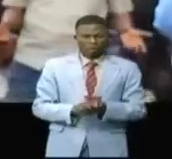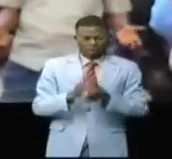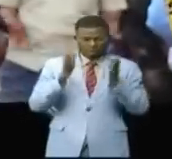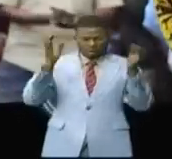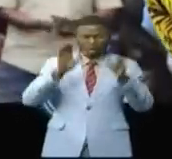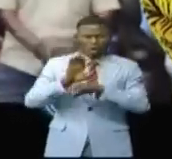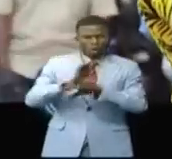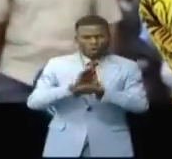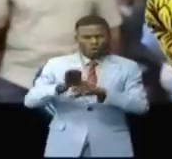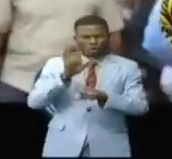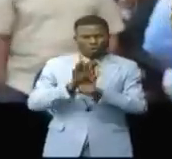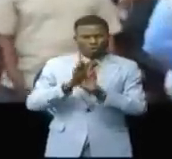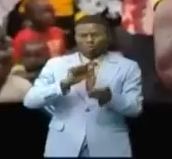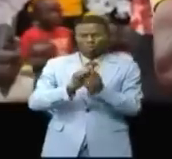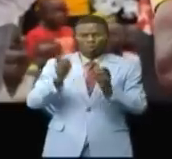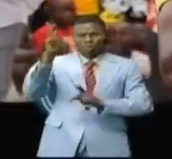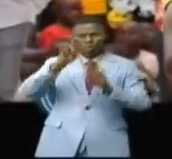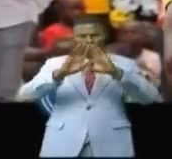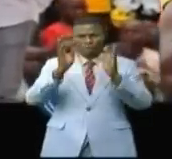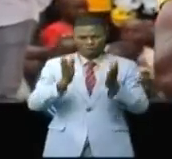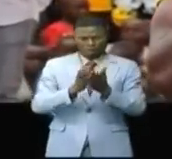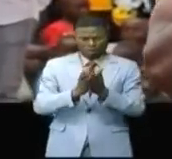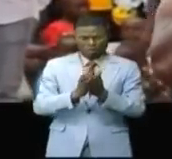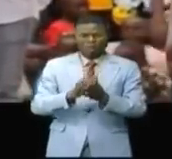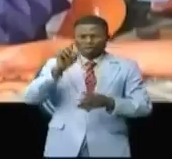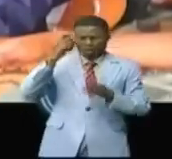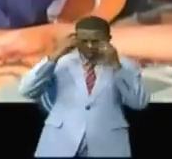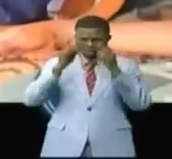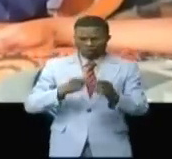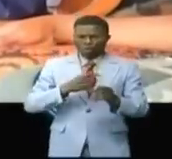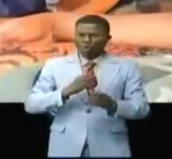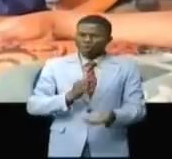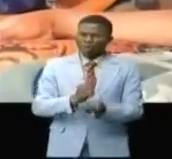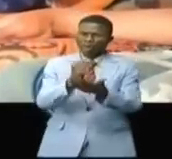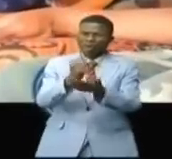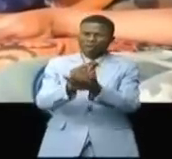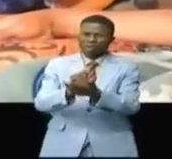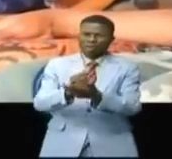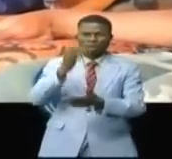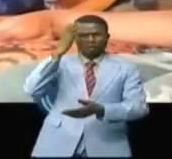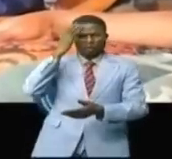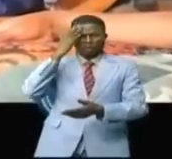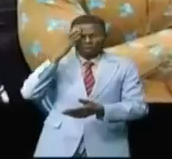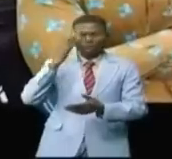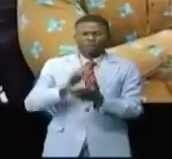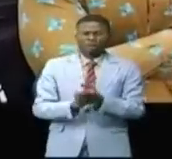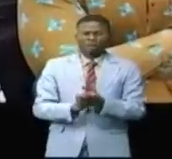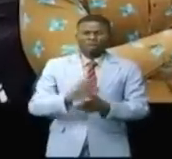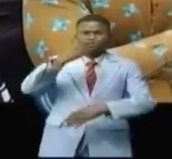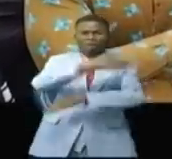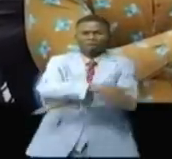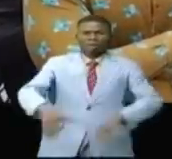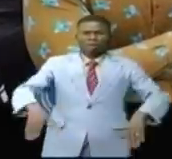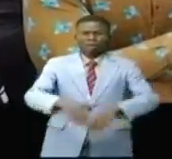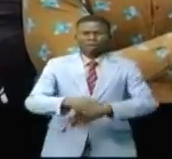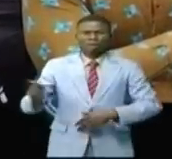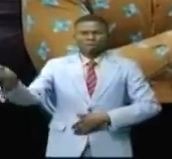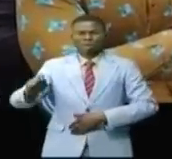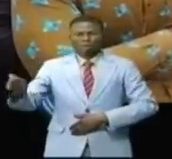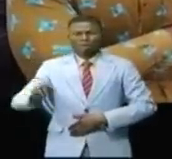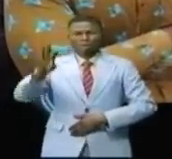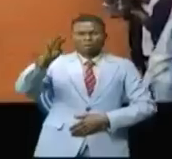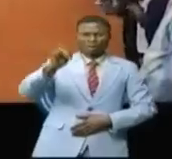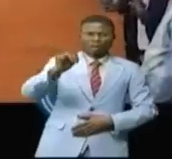de la population certaines à tout mettre en oeuvre pour faire venir la commission chargée de fixer les limites entre un territoire de mambasa